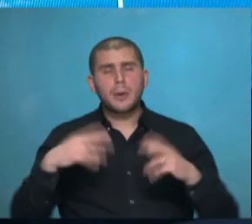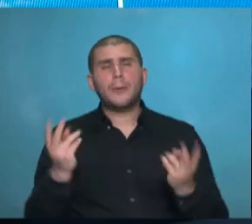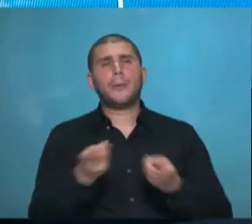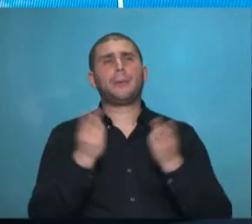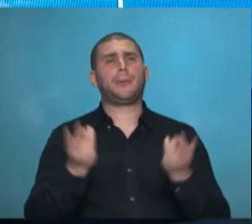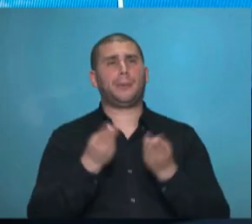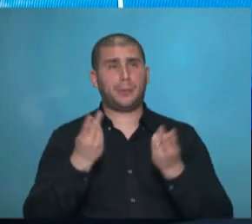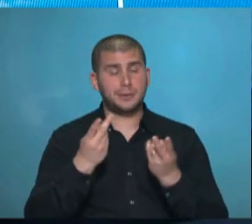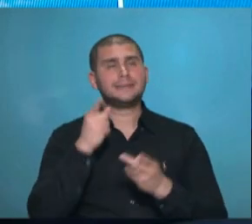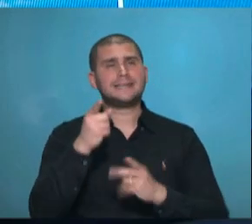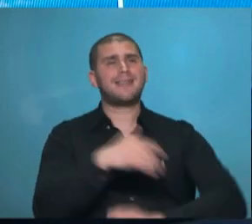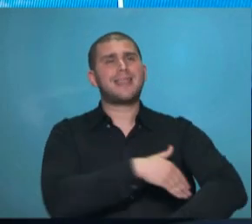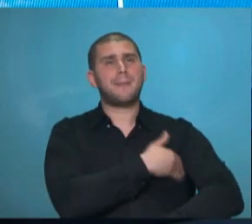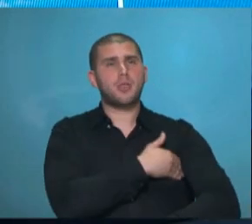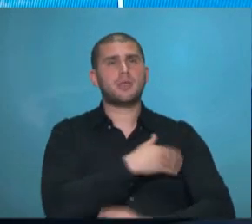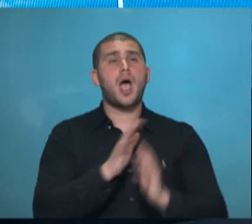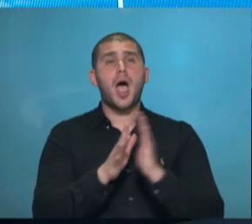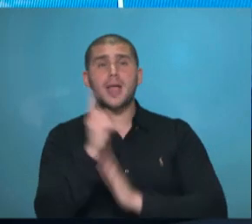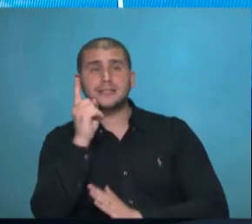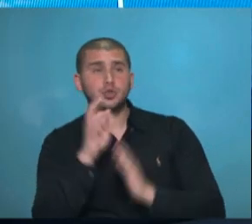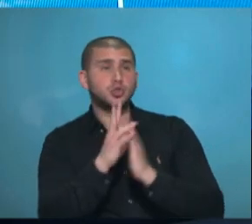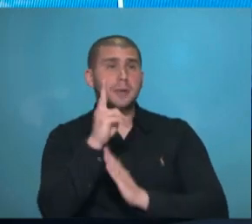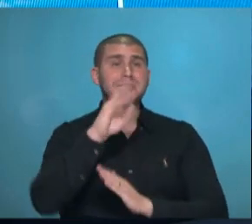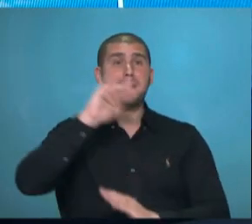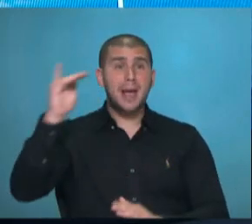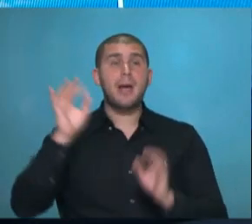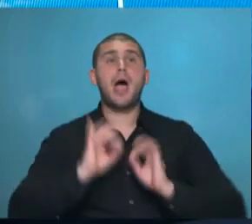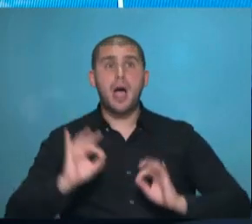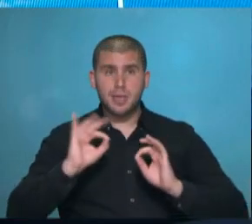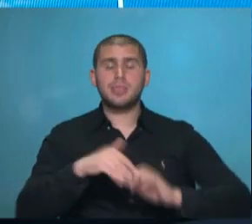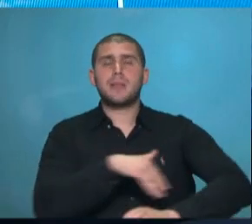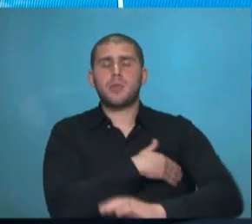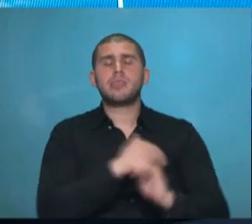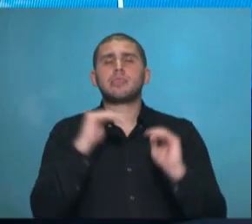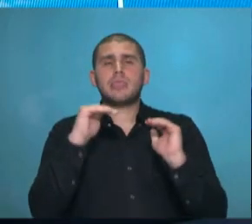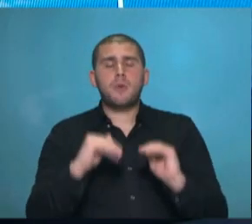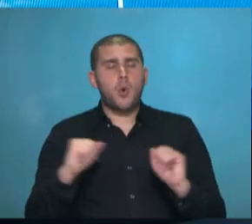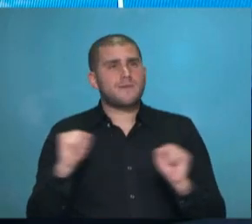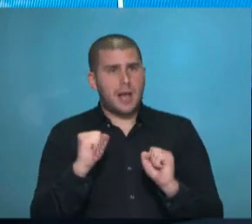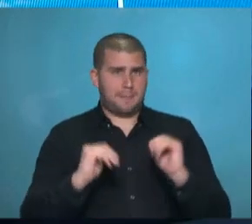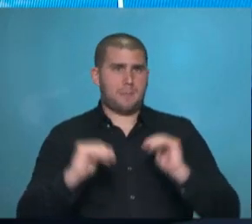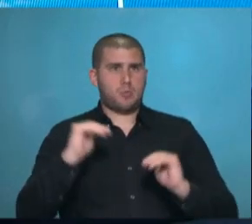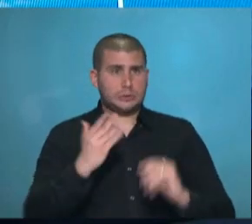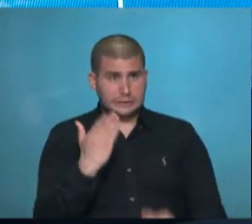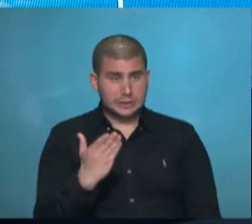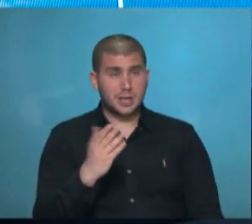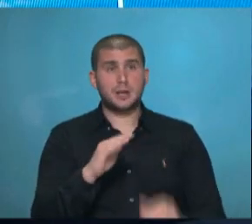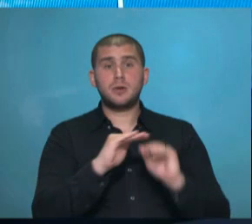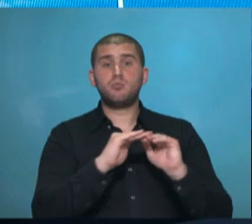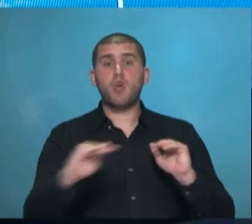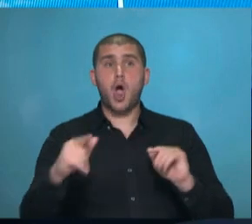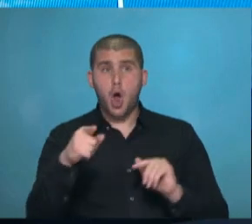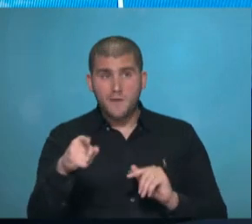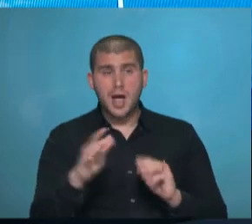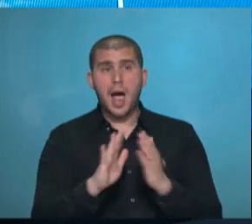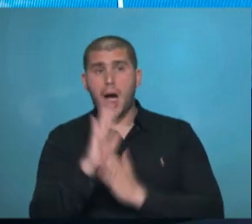בלבד. אלה הטמפרטורות 11-12 מעלות בערים, עדיין הטמפרטורות נמוכות מהממוצע לעונה, לאורך מישור החוף,